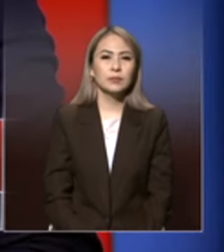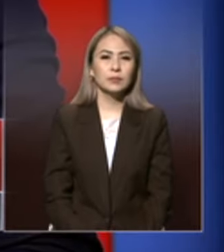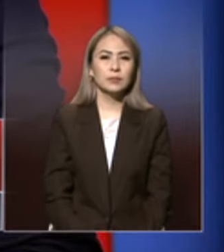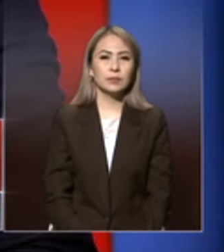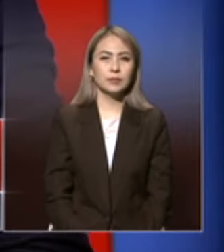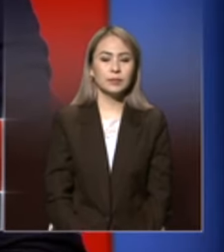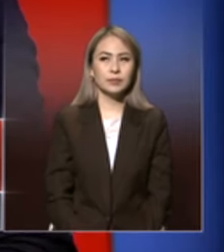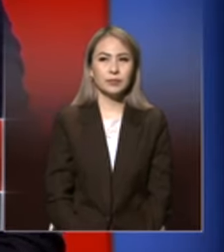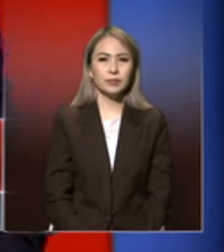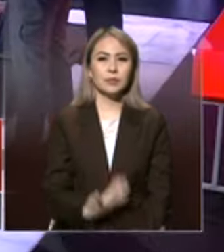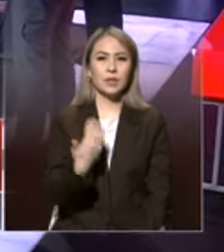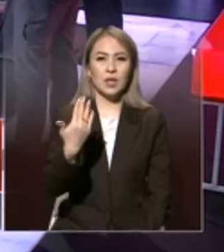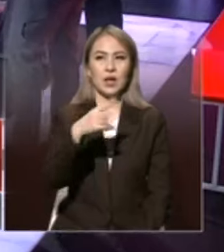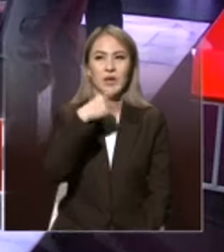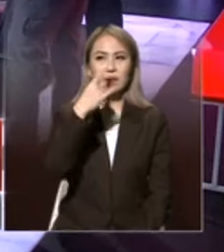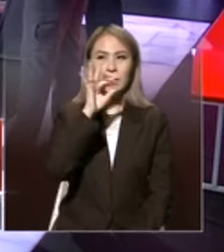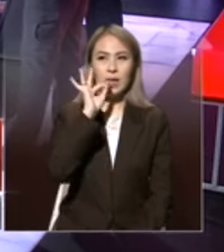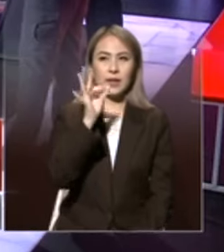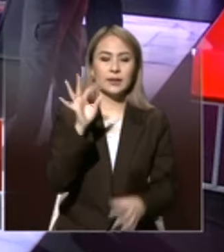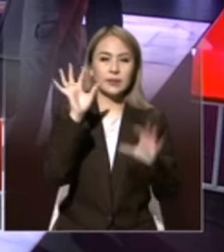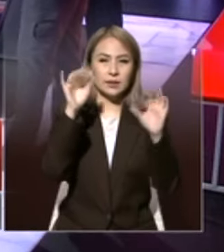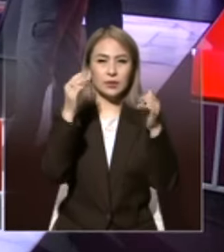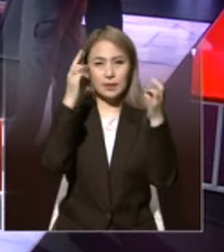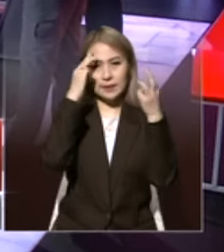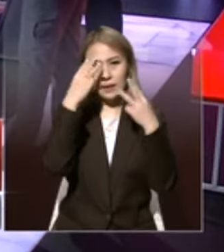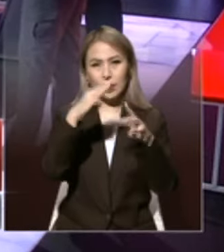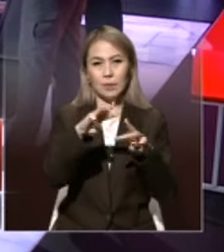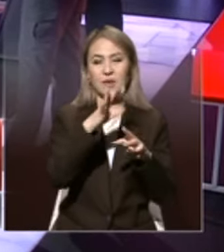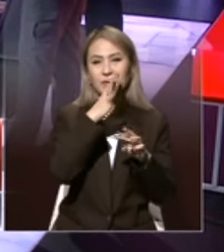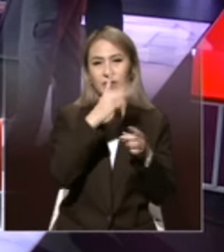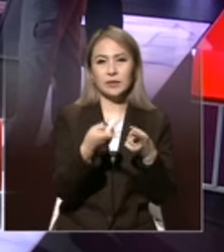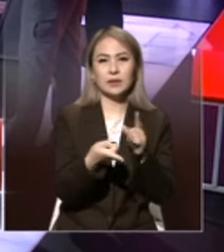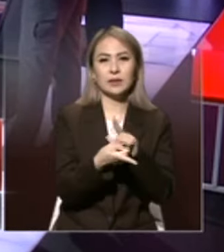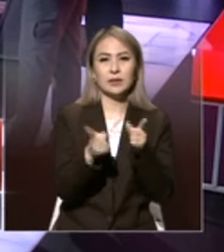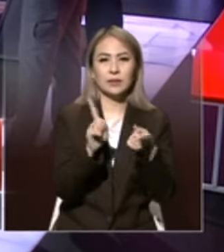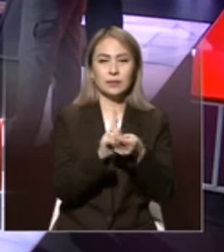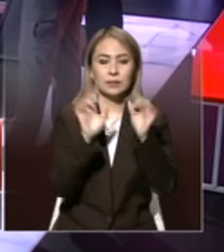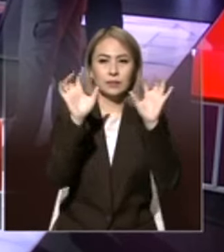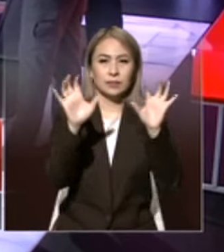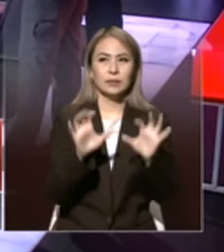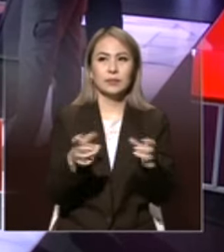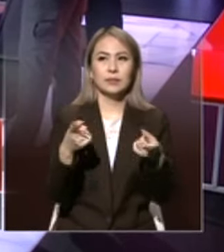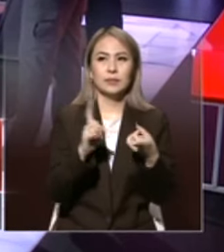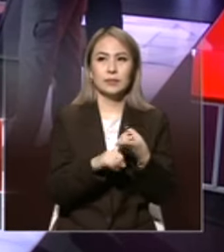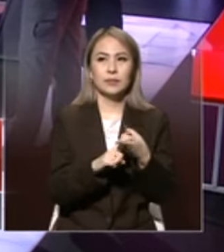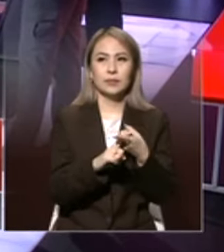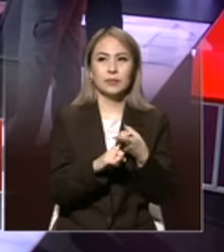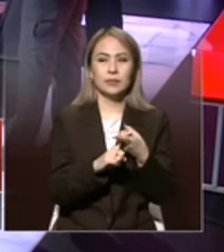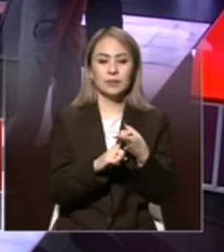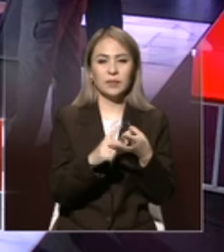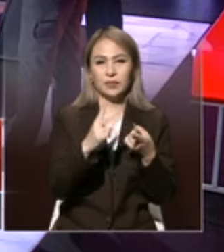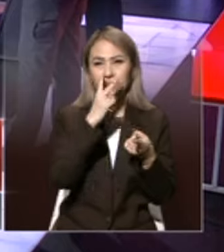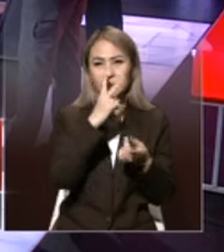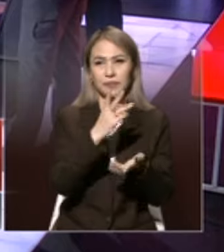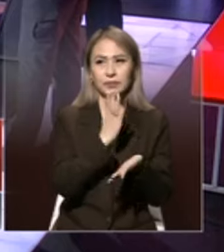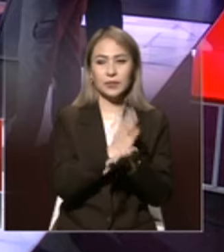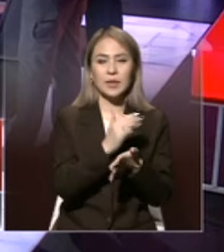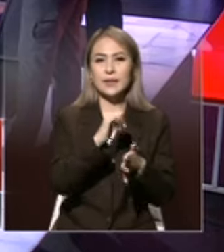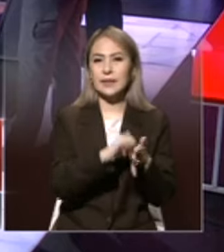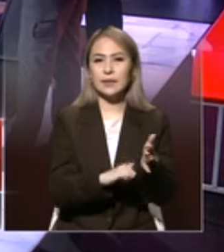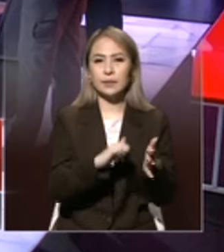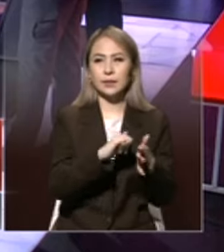әрине айтуыңыз дұрыс, бірақ заманға байланысты біздің заң да өзгеріп келе жатыр. Оны өздеріңіз де байқап жатқан боларсыздар, иә.